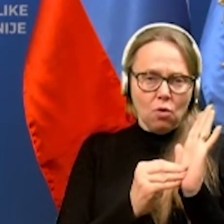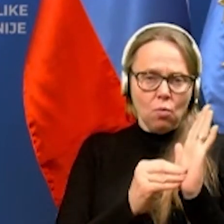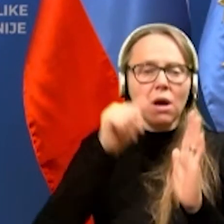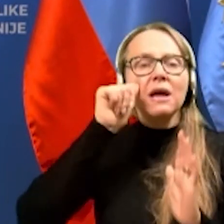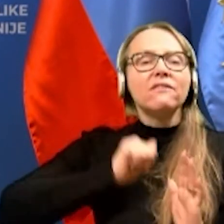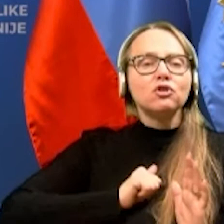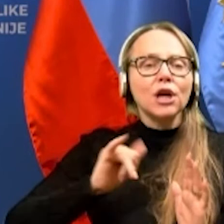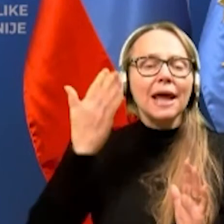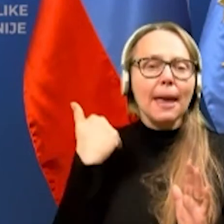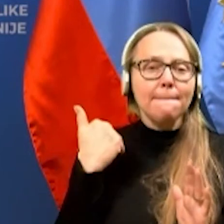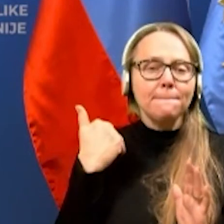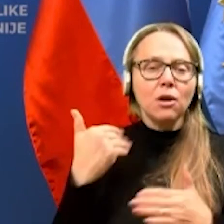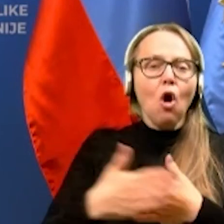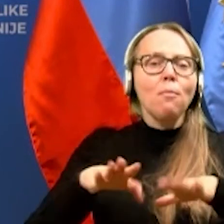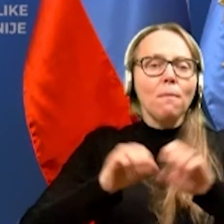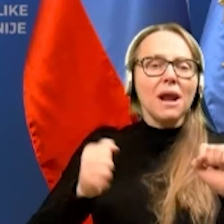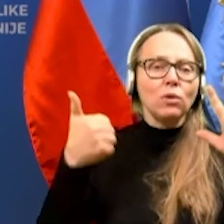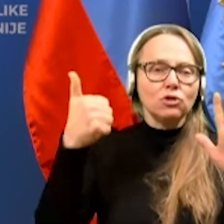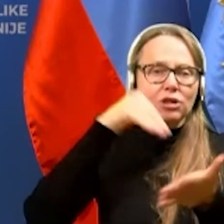Včeraj je bilo ob opravljenih